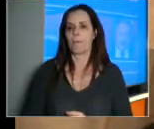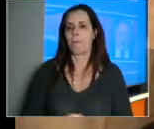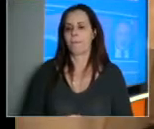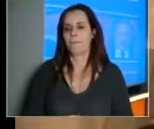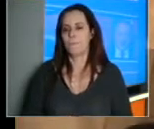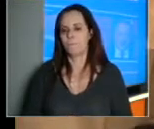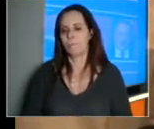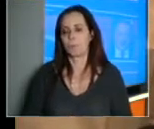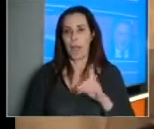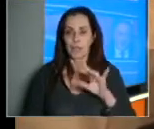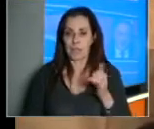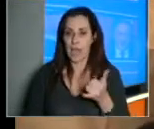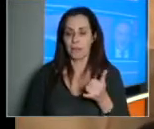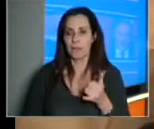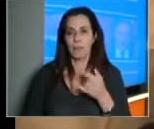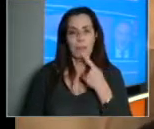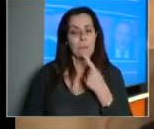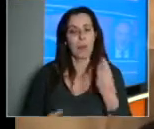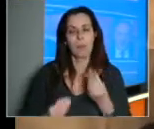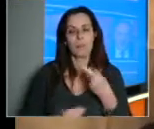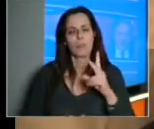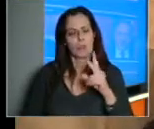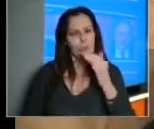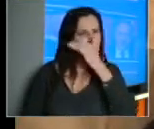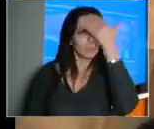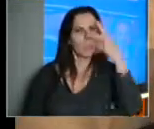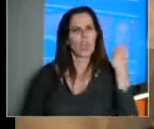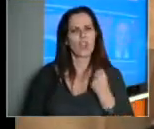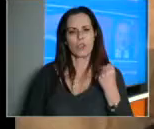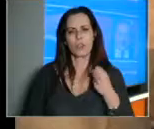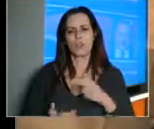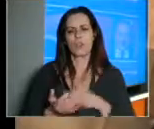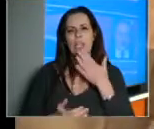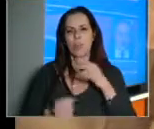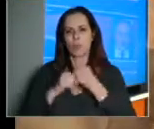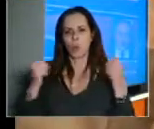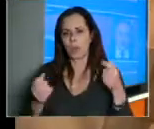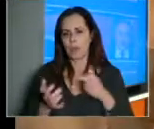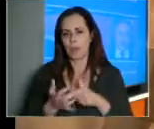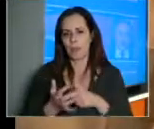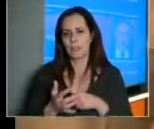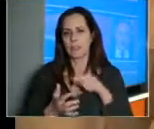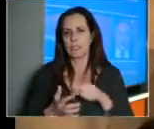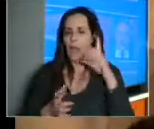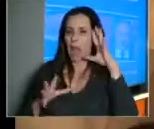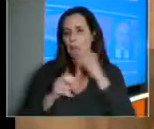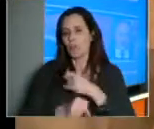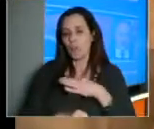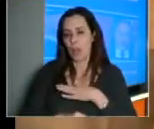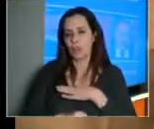במדינת היהודית, אז כן היא לקחה את הקו היותר מיליטנטי, היותר נוקשה של יהדות התורה, כיוון שזה הדרך